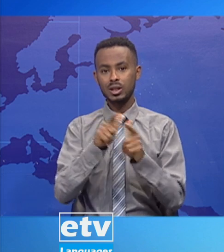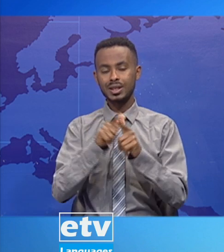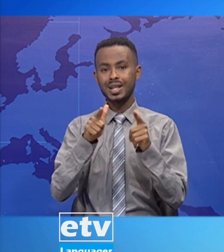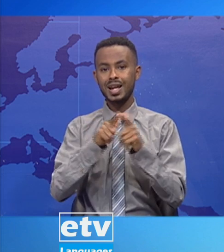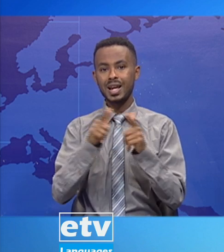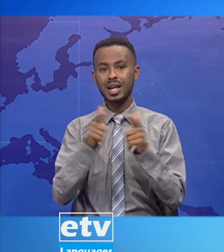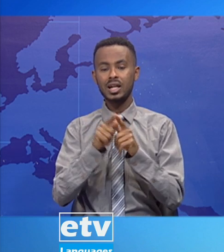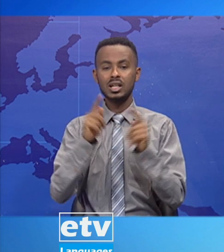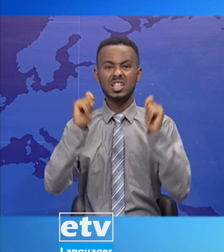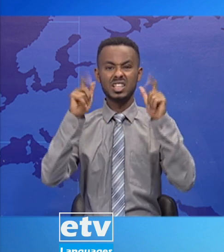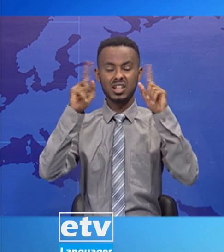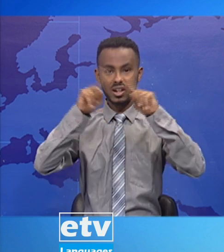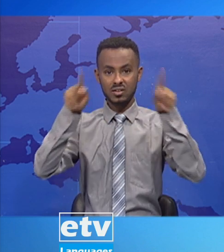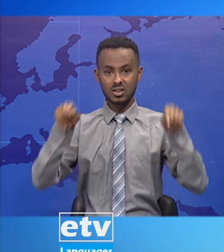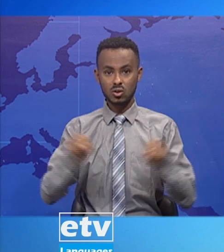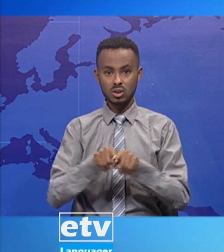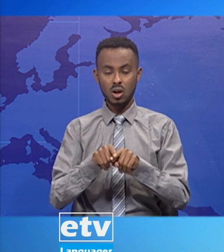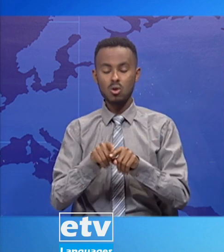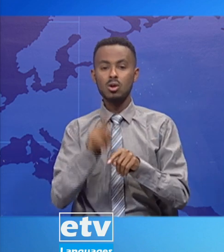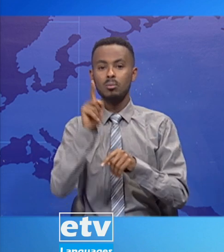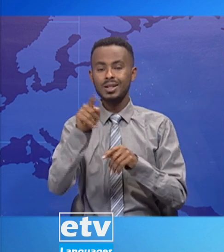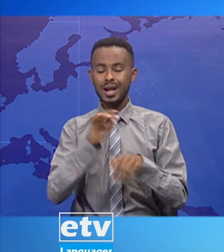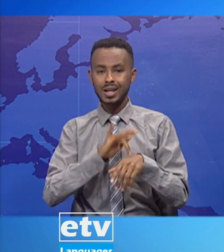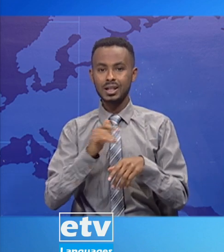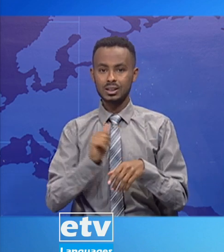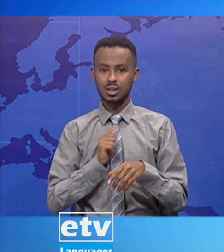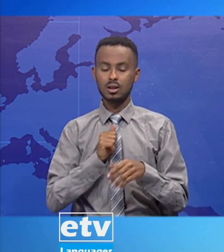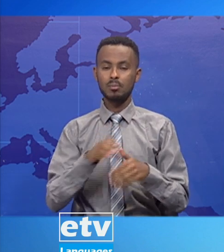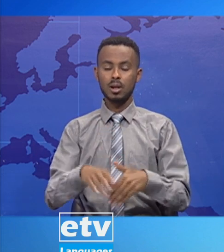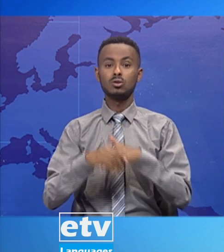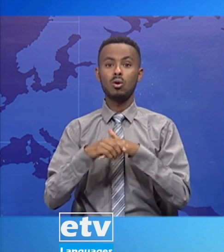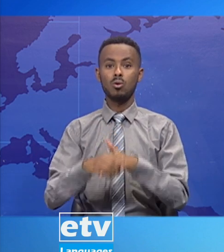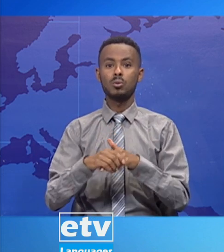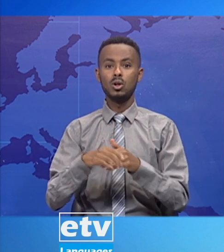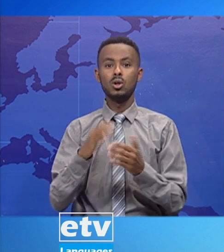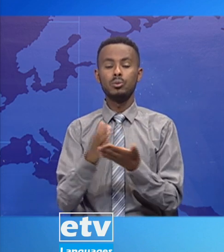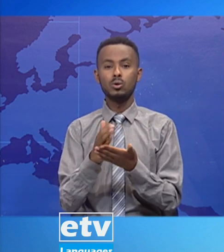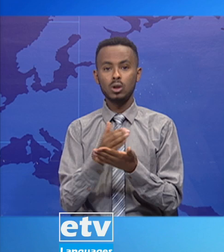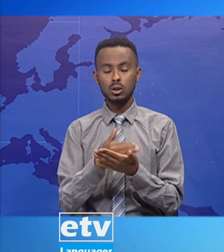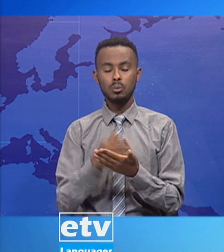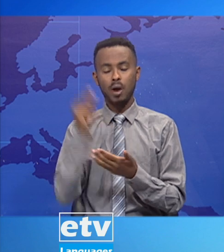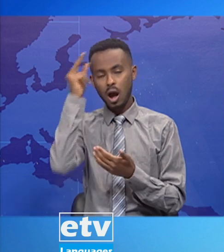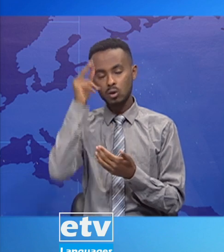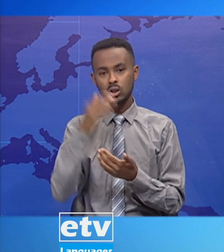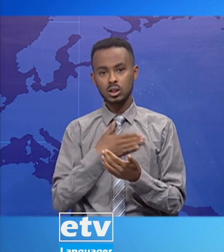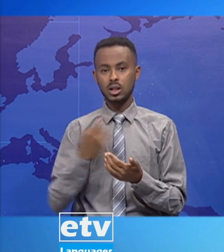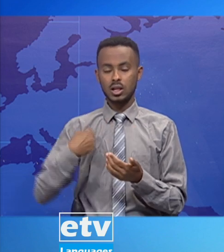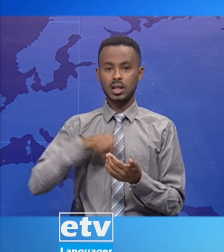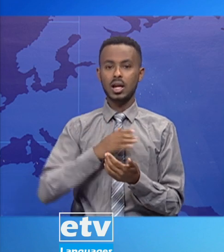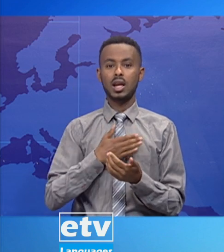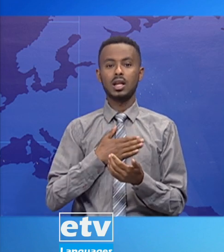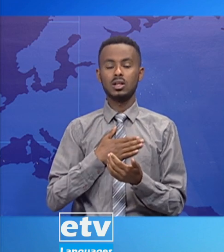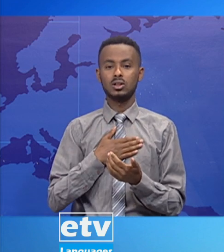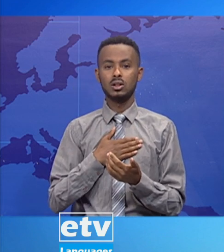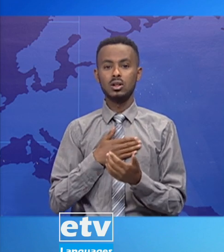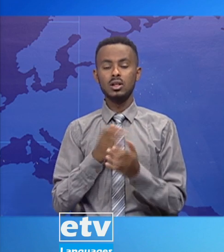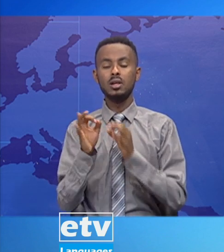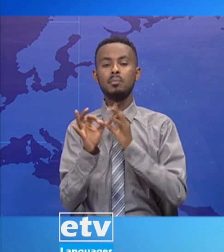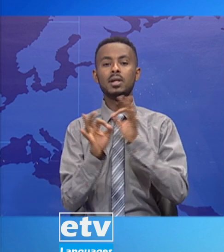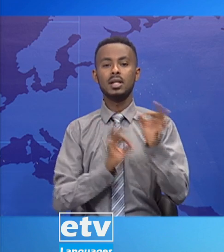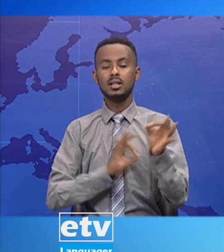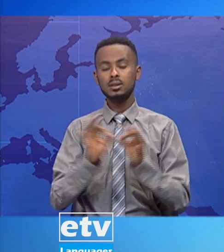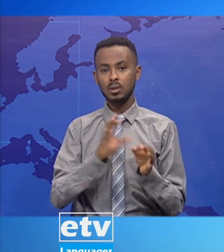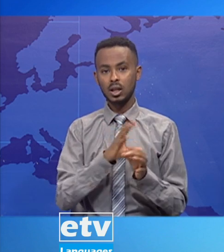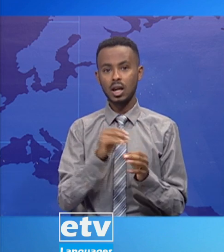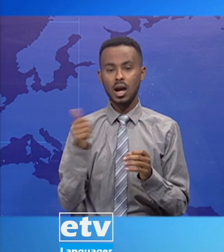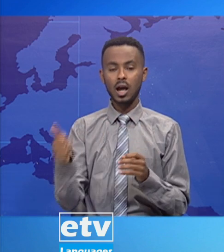ኤልዲ ቴሌቪዥኖች አሉ። በዛ ራሳችንን እንድናስተዋውቅበት፣ ምርቶቻችንን፣ ባህሎቻችንን፣ እኛነታችንን